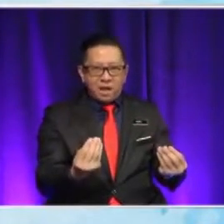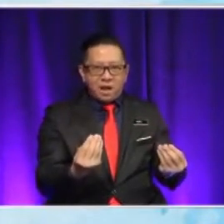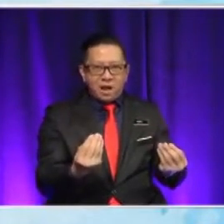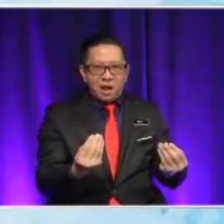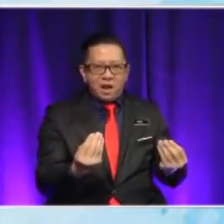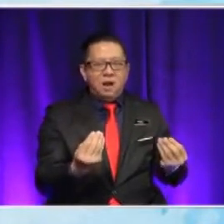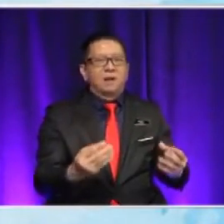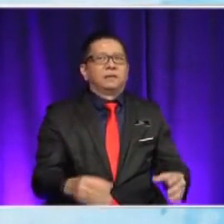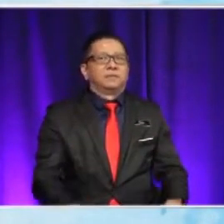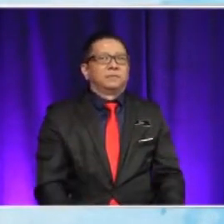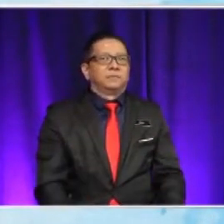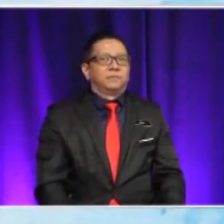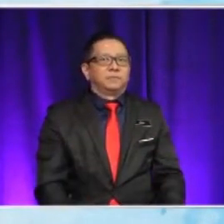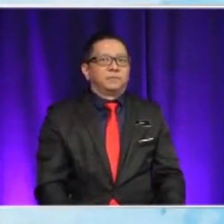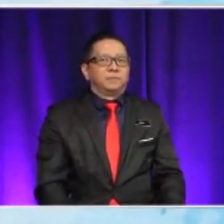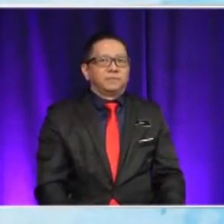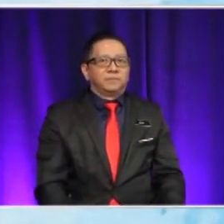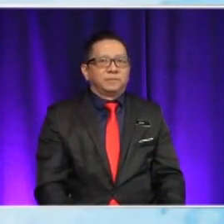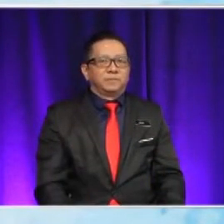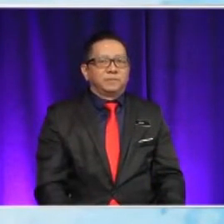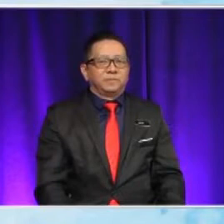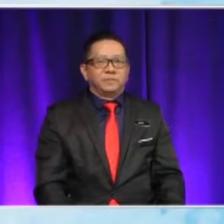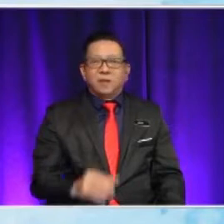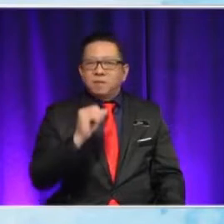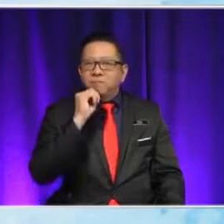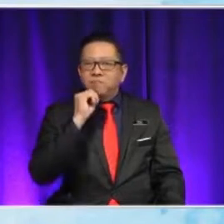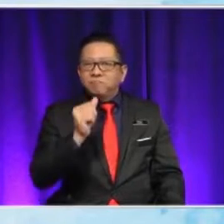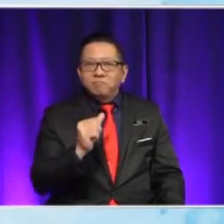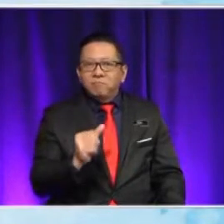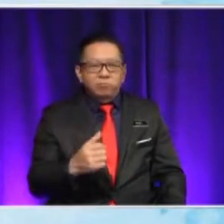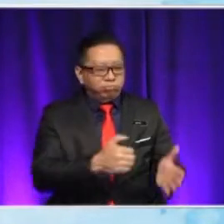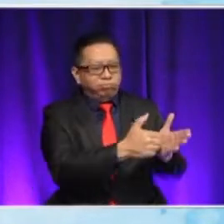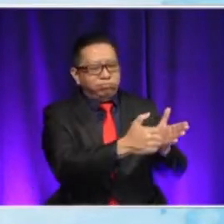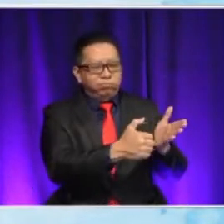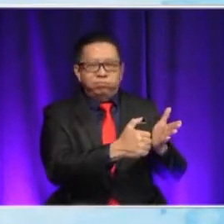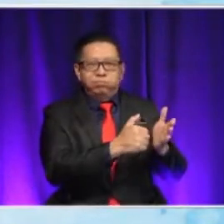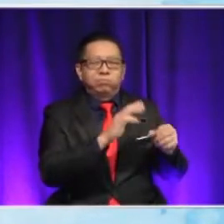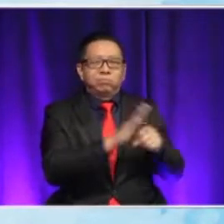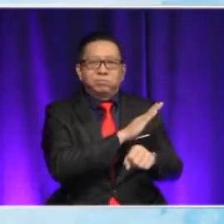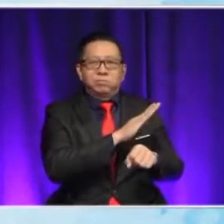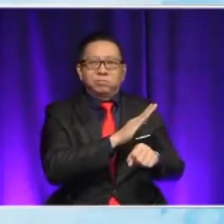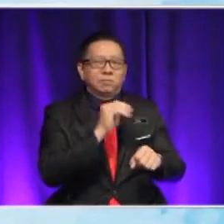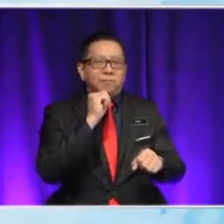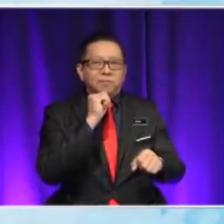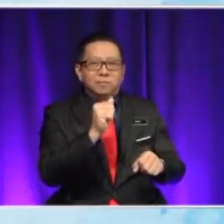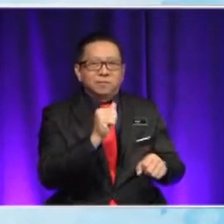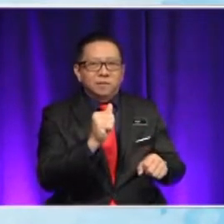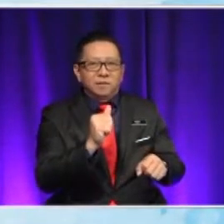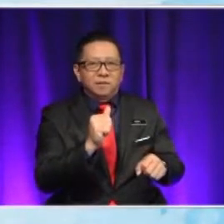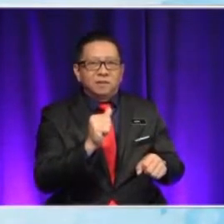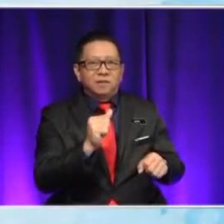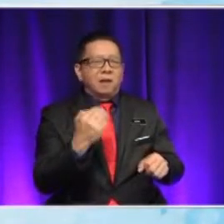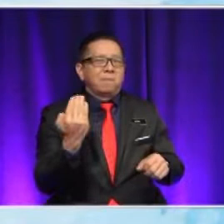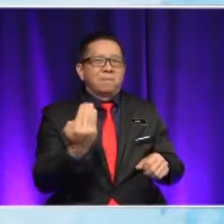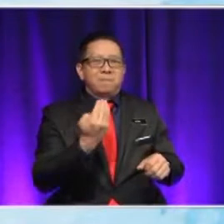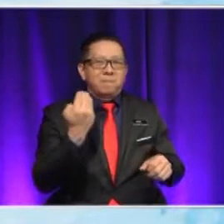basah ataupun Mbak Tapi Ifa jangan semua macam banjir Buloh converter itu oke oke